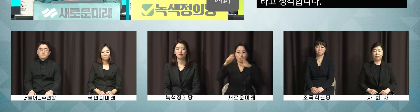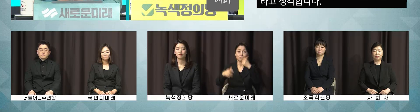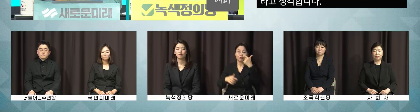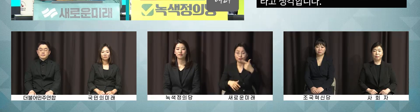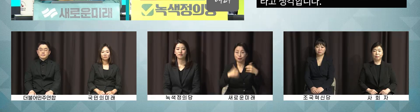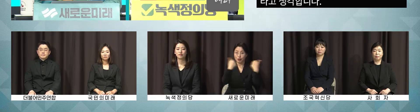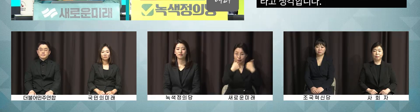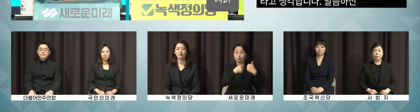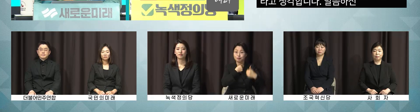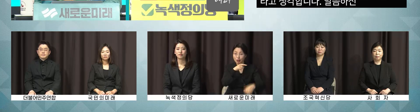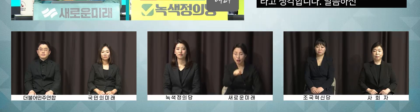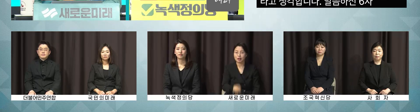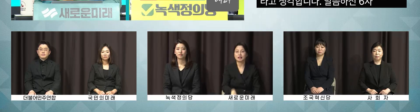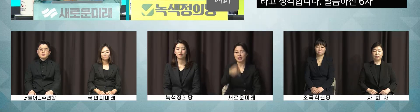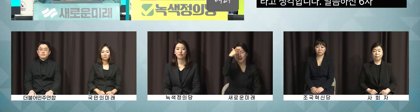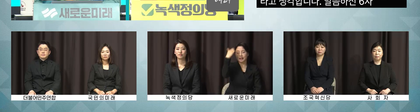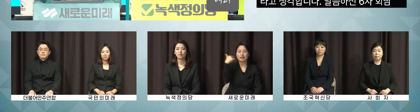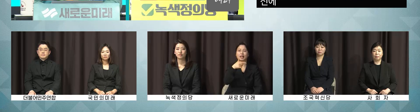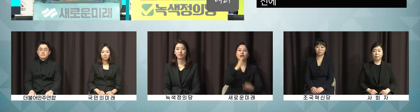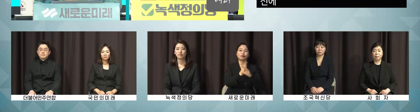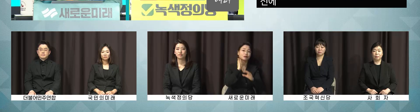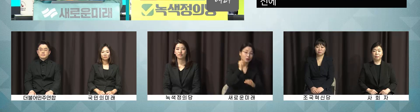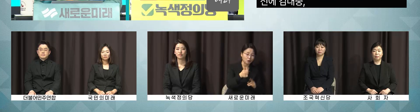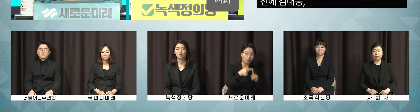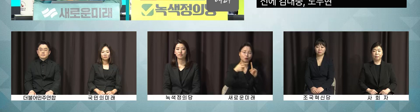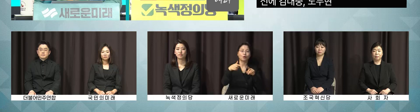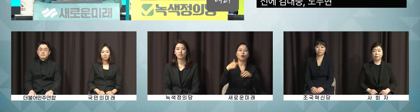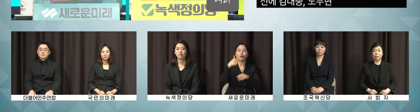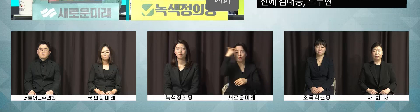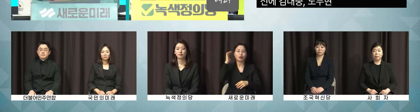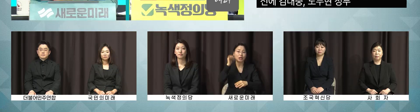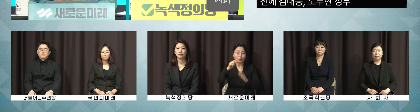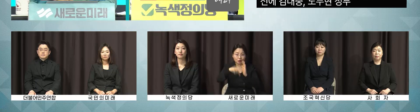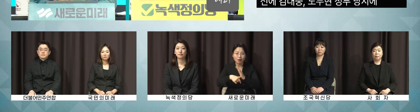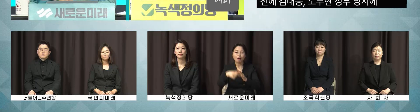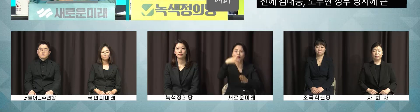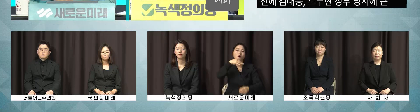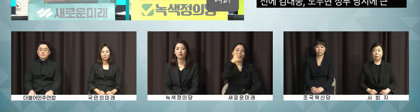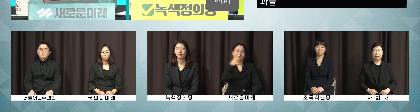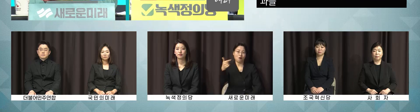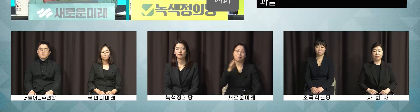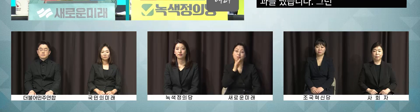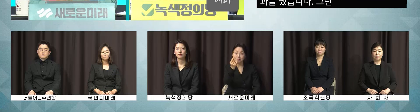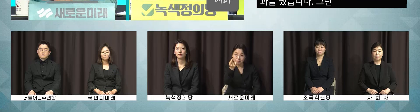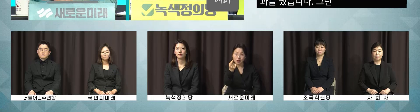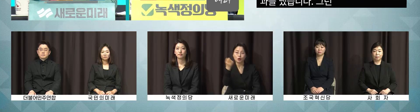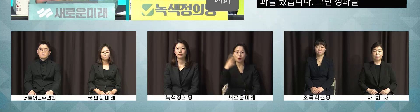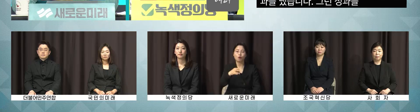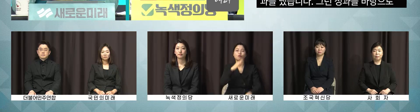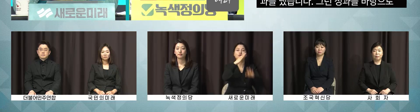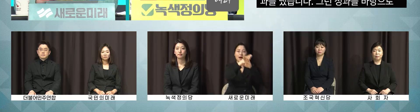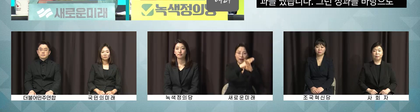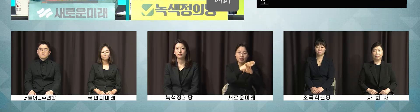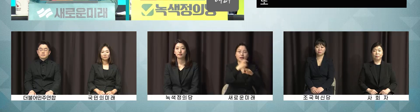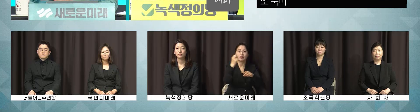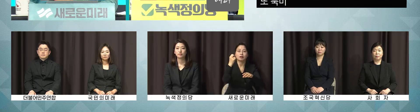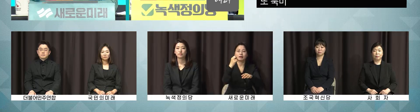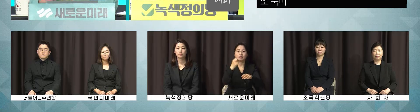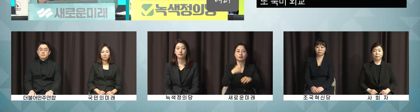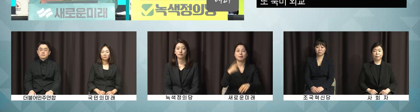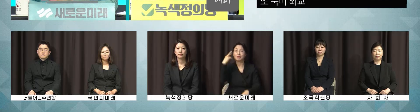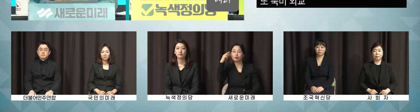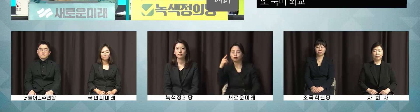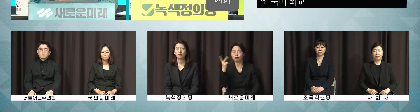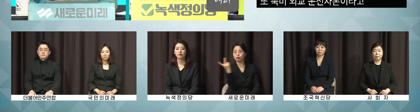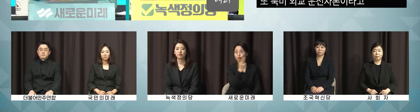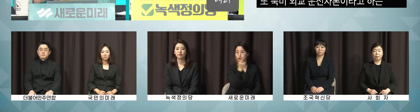이전에 김대중 노무현 정부 당시에 큰 성과를 냈습니다. 그러한 성과를 또 바탕으로 또 북미 외교 운전자론이라고 하는